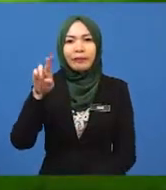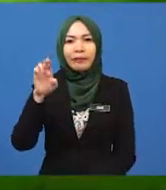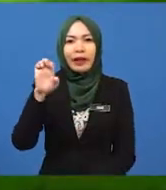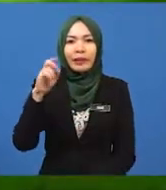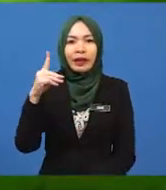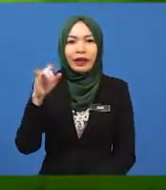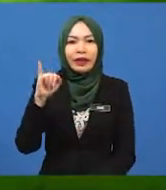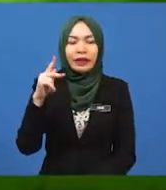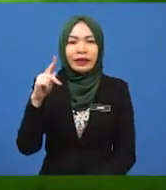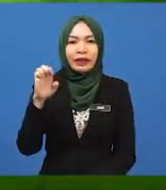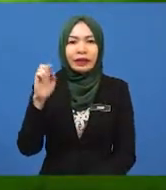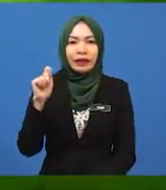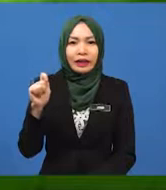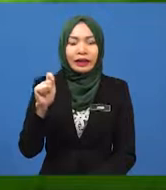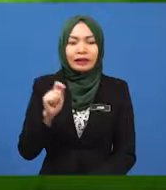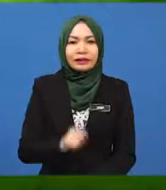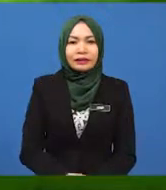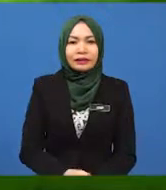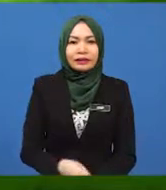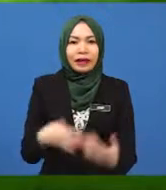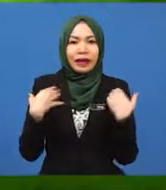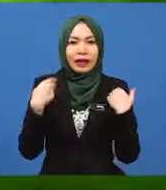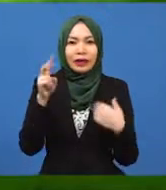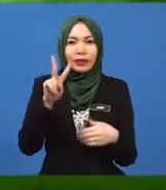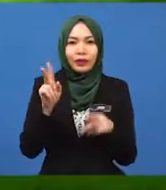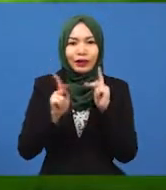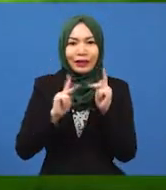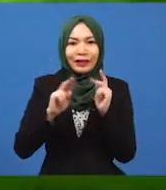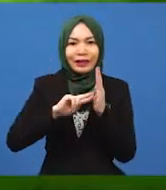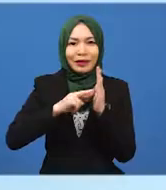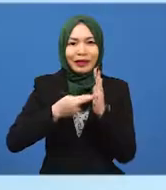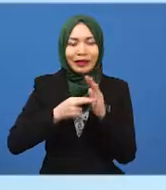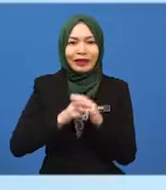Terdapat dua kata pemberi dalam bahasa Melayu iaitu